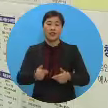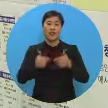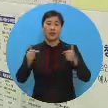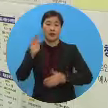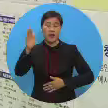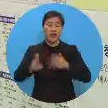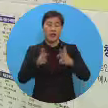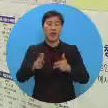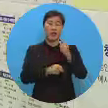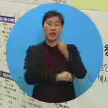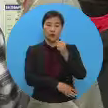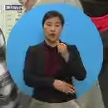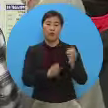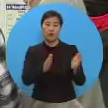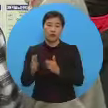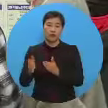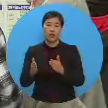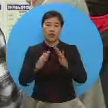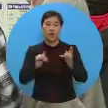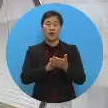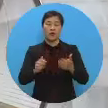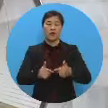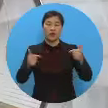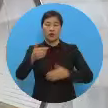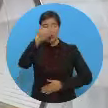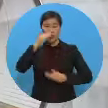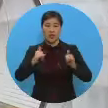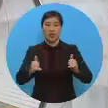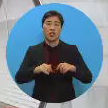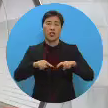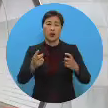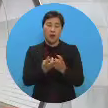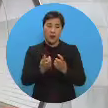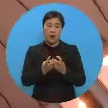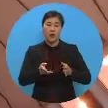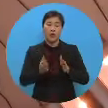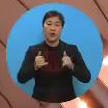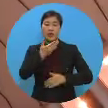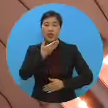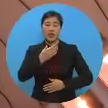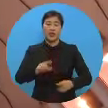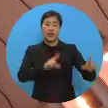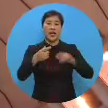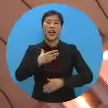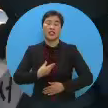일자리 창출과 미래산업 육성기반 구축, 인구 청년 대책, 도민 생활안전 분야에 집중적으로